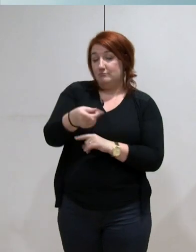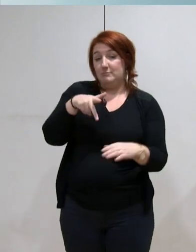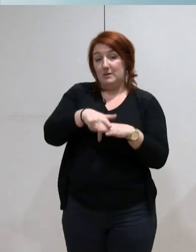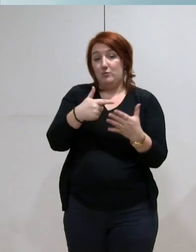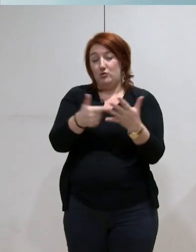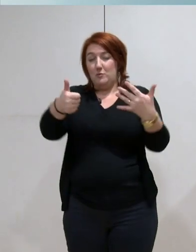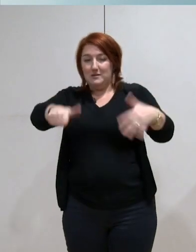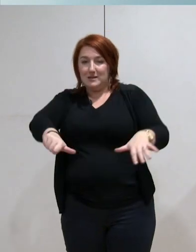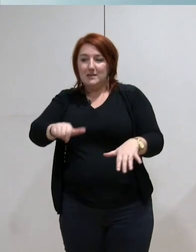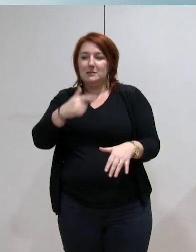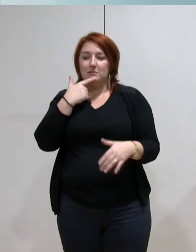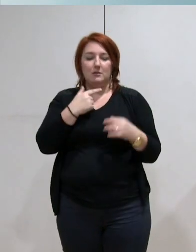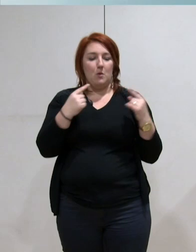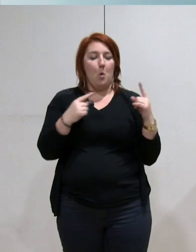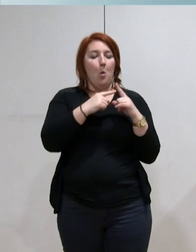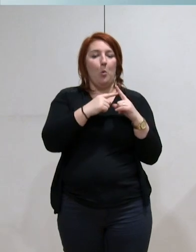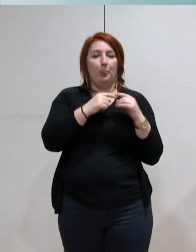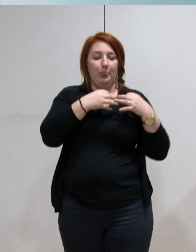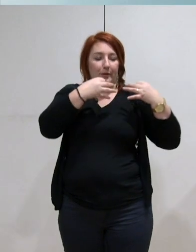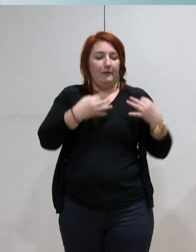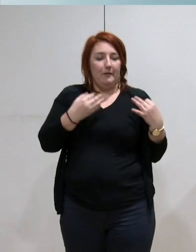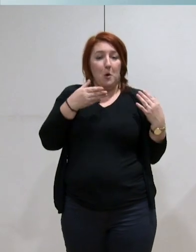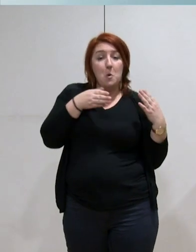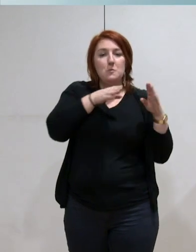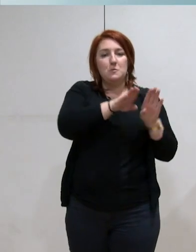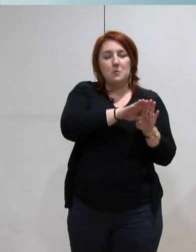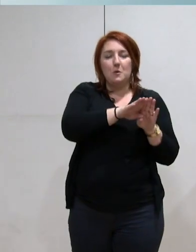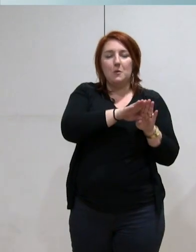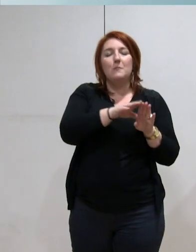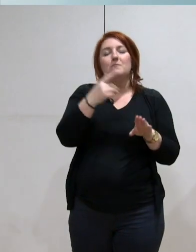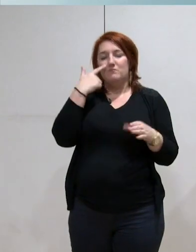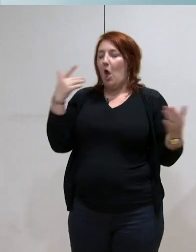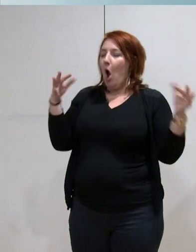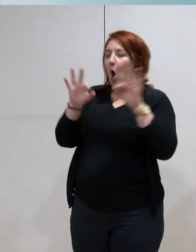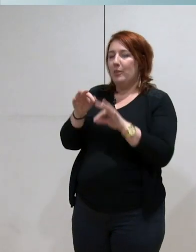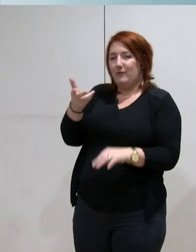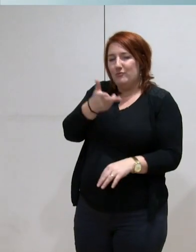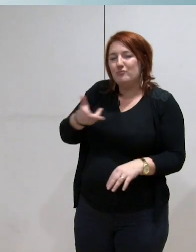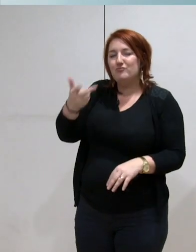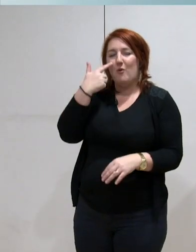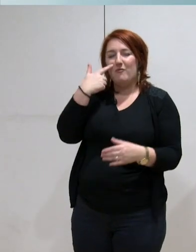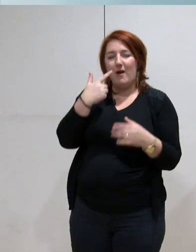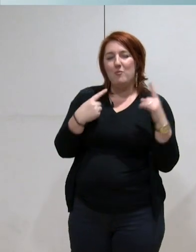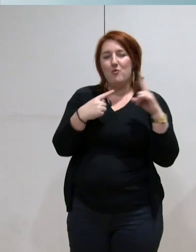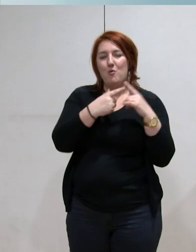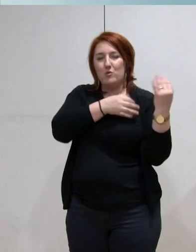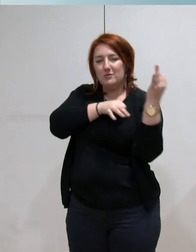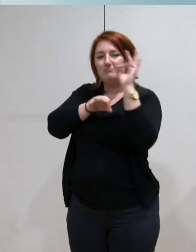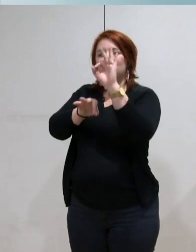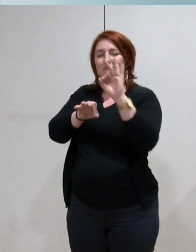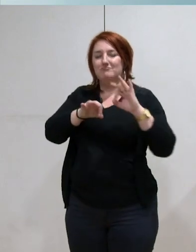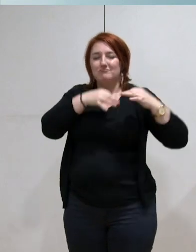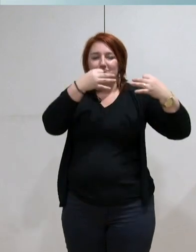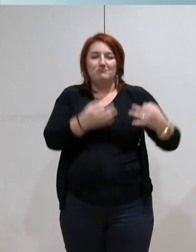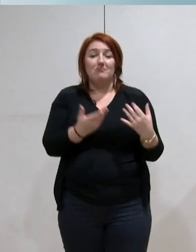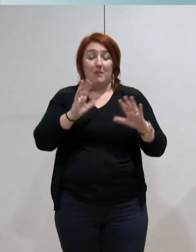après la clôture des comptes pour exposer précisément les les comptes du Palais des sports mais nous sommes en fin d'année vous